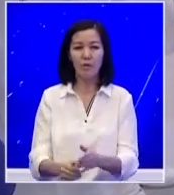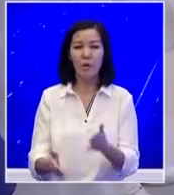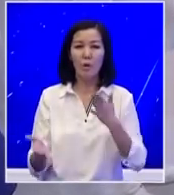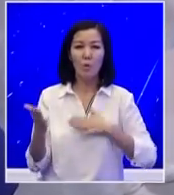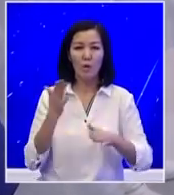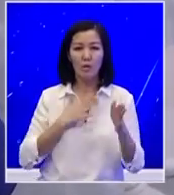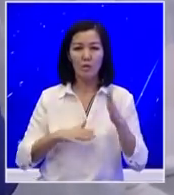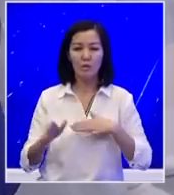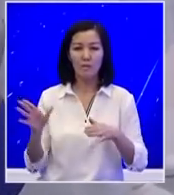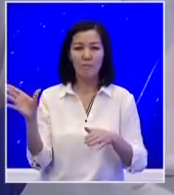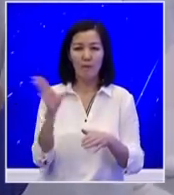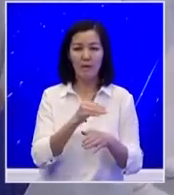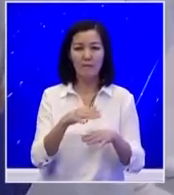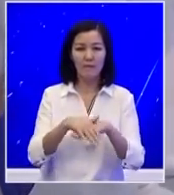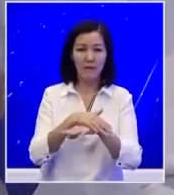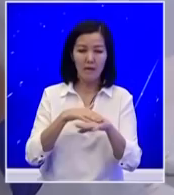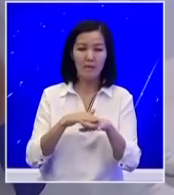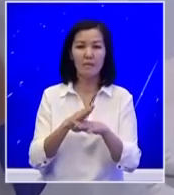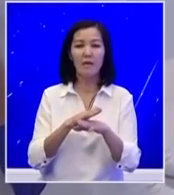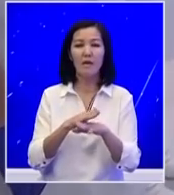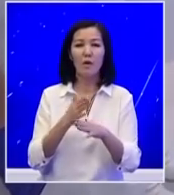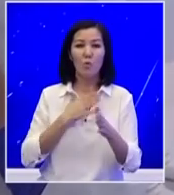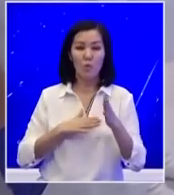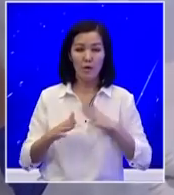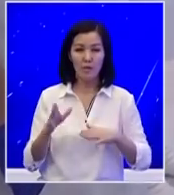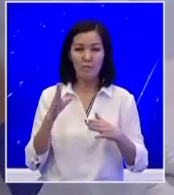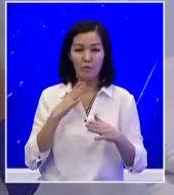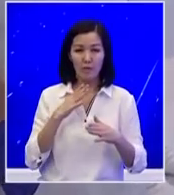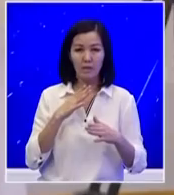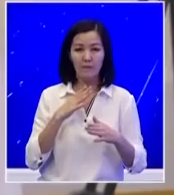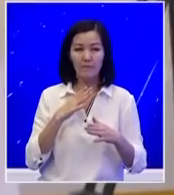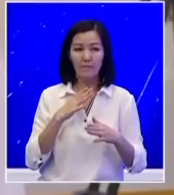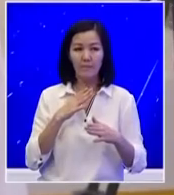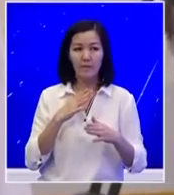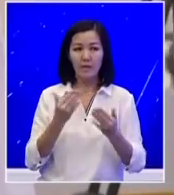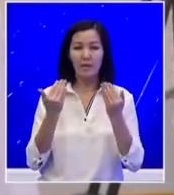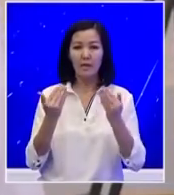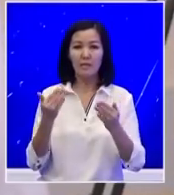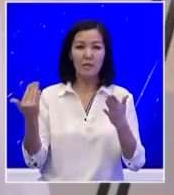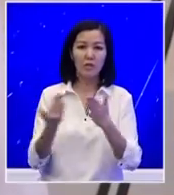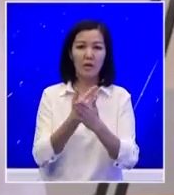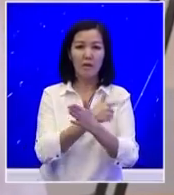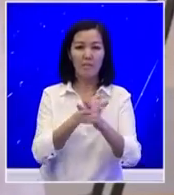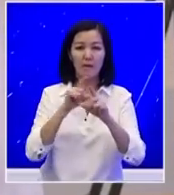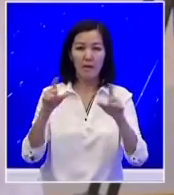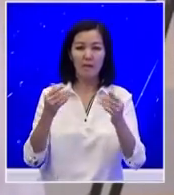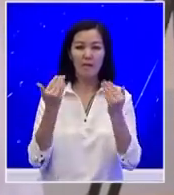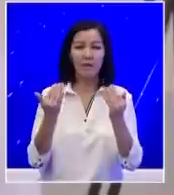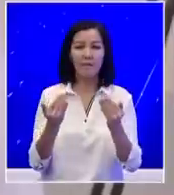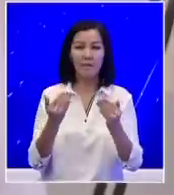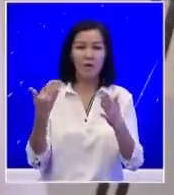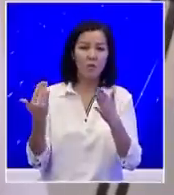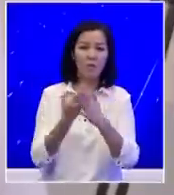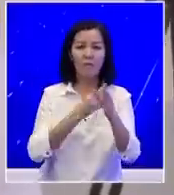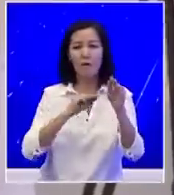бәріміз, бүкіл халыққа қуанышты болатқан шаршар деп ойлаймыз. Еткені екенін сауыстыруға да болмайды бұрынғы клиниканың қазіргі. Оның